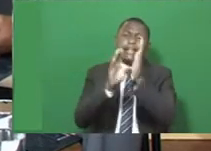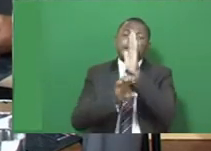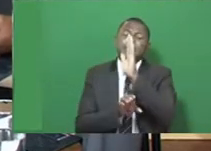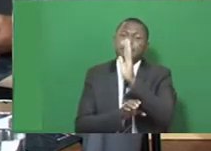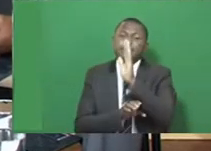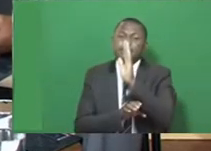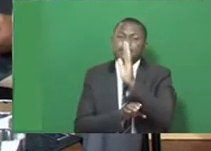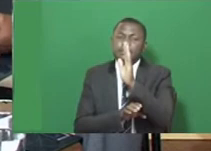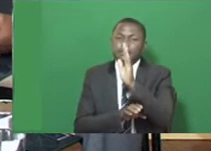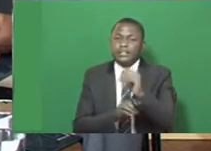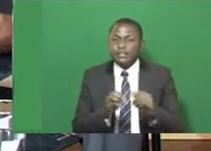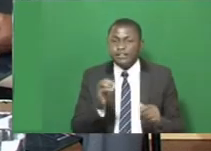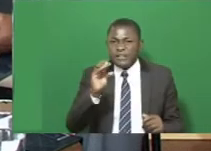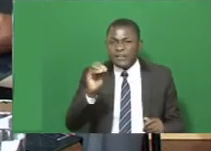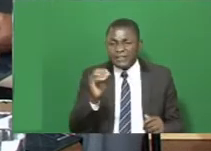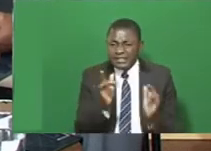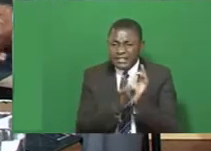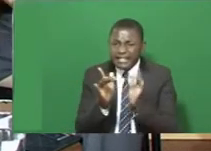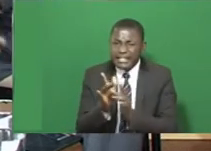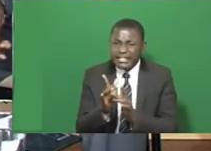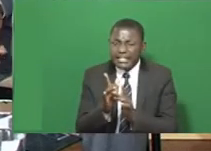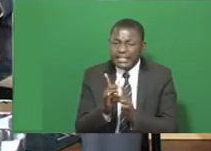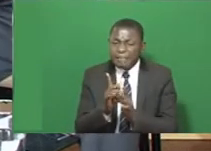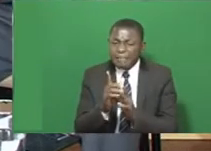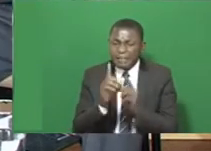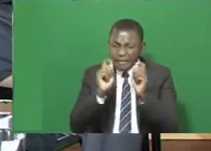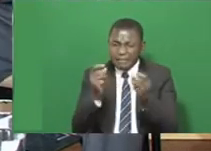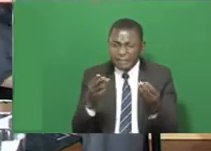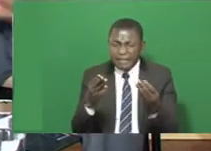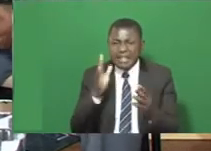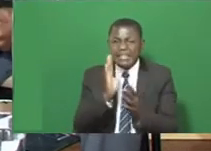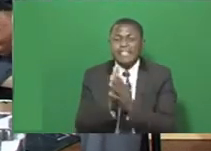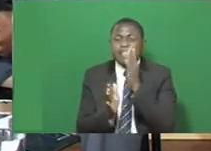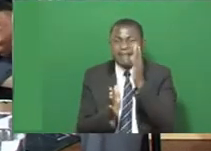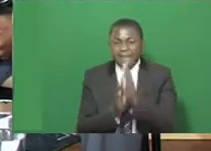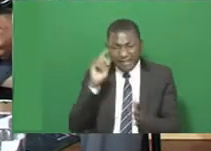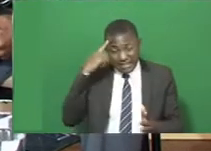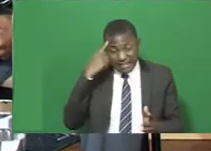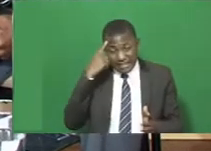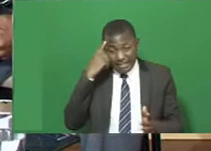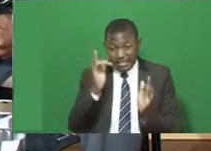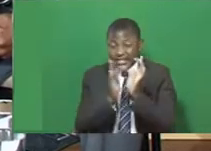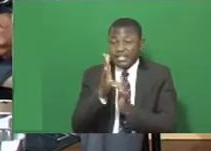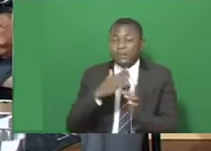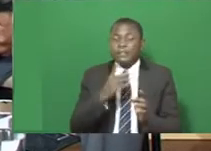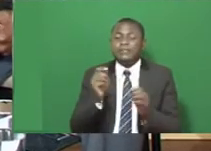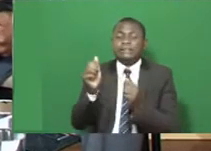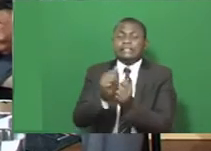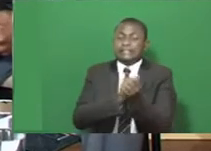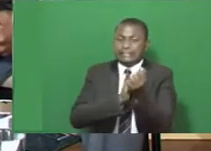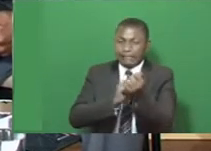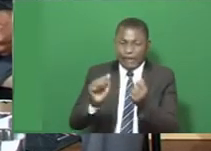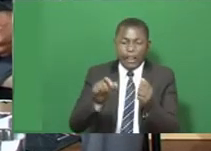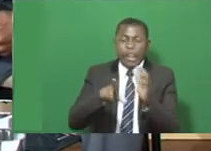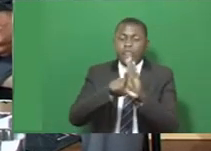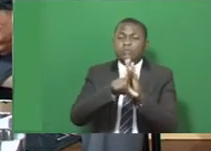Mutemo uyu betera unoziva kuti because Jesu ari kuti musambofunga ndakauya kuparadza. Aiwa. Ndandifunga kuti mumboudza vateri